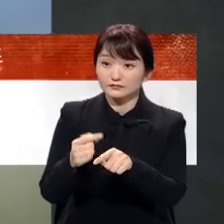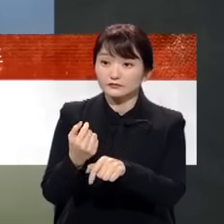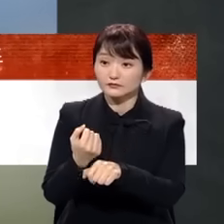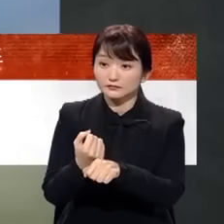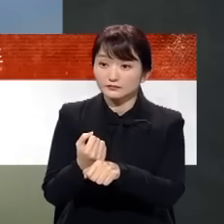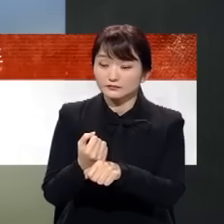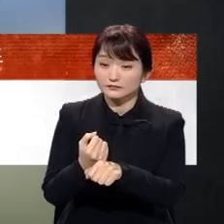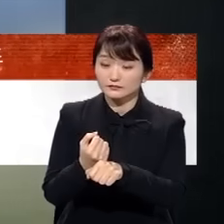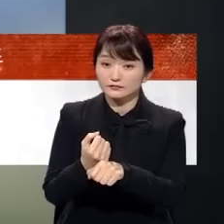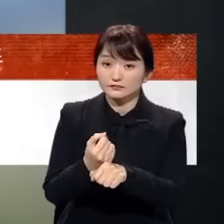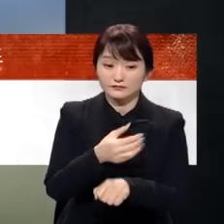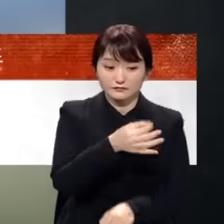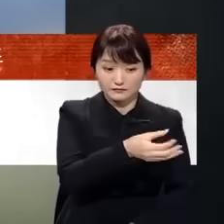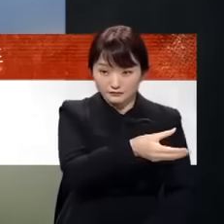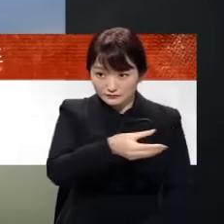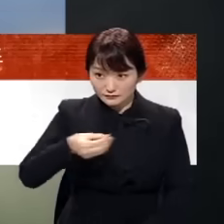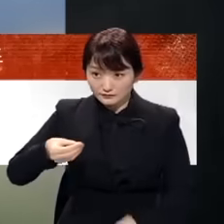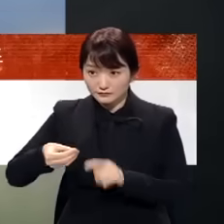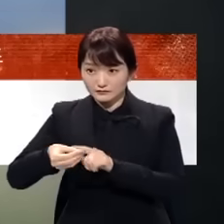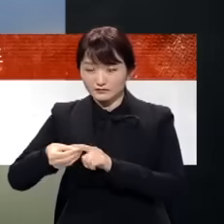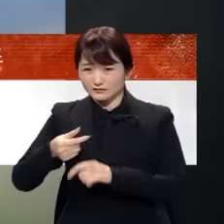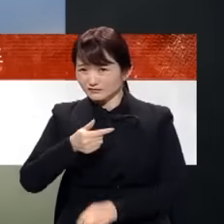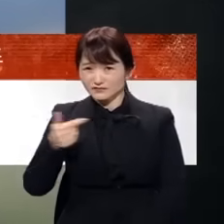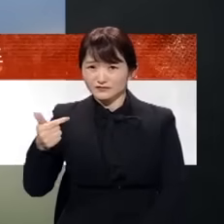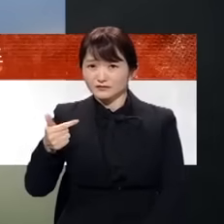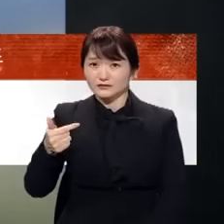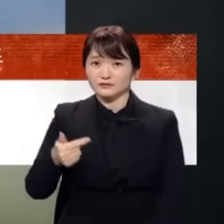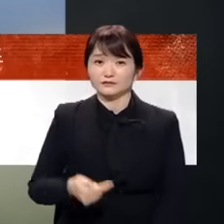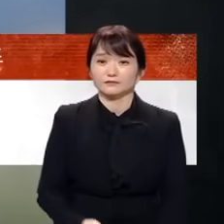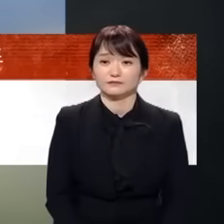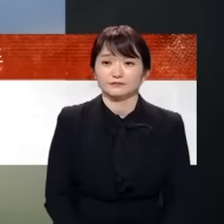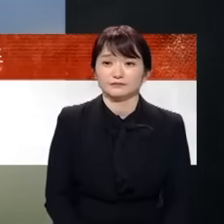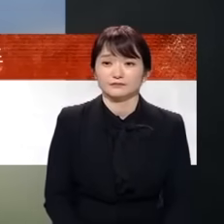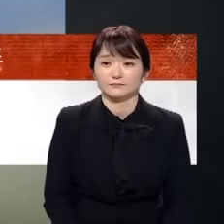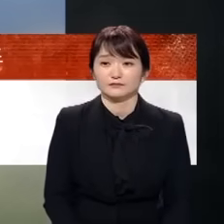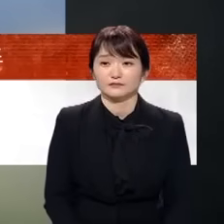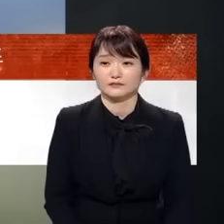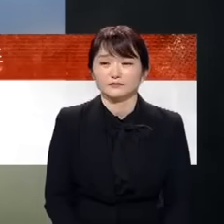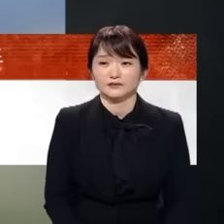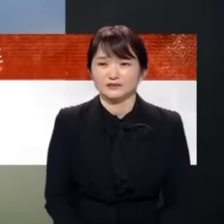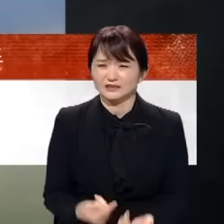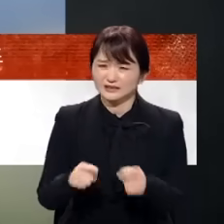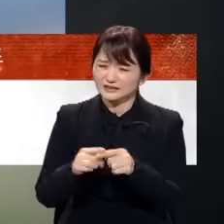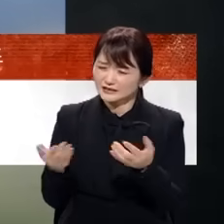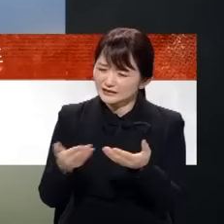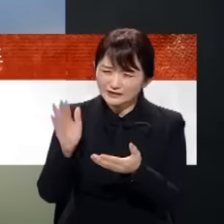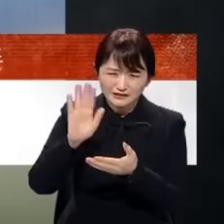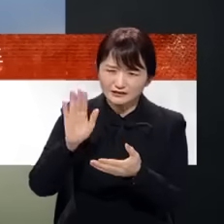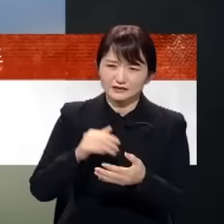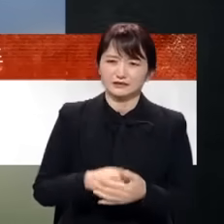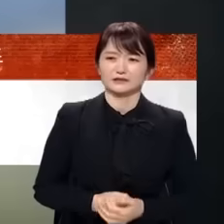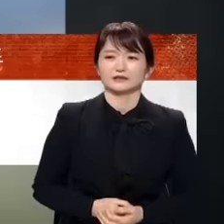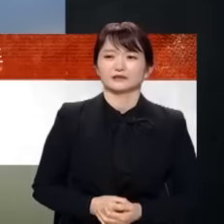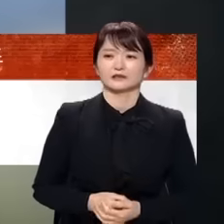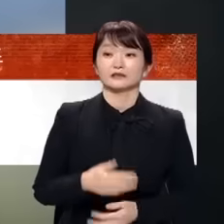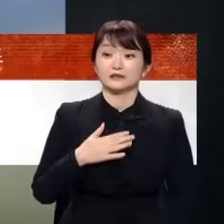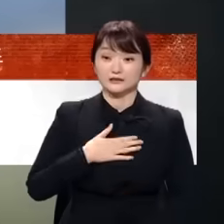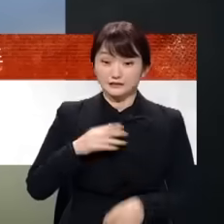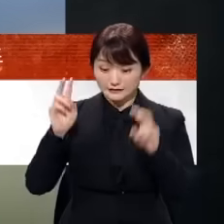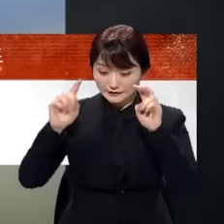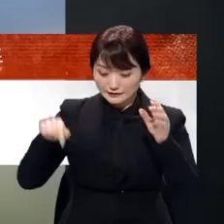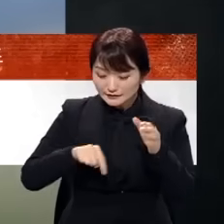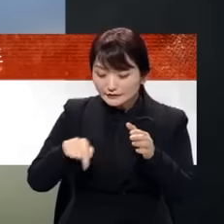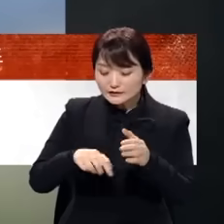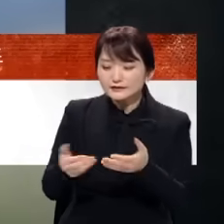동업한다면서 네. 앞에 빌려간 돈이 꽤 크게 있는데 아 동업이 아니라 네. 제